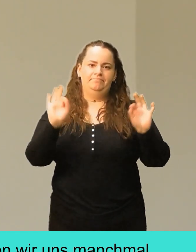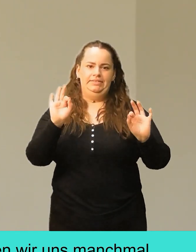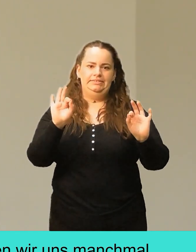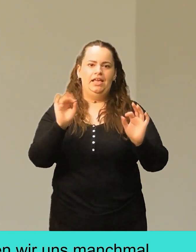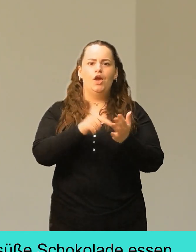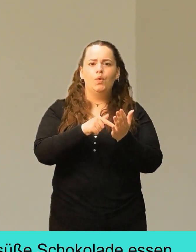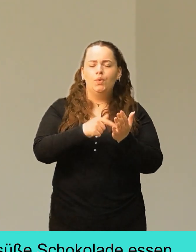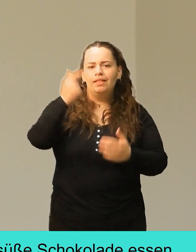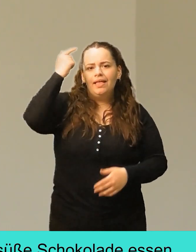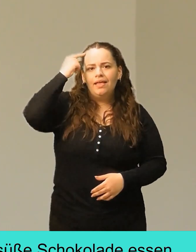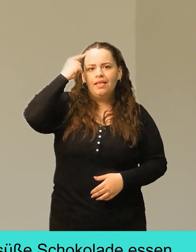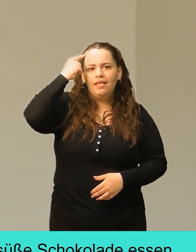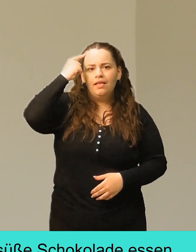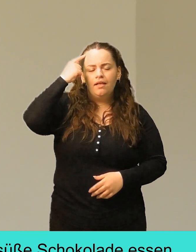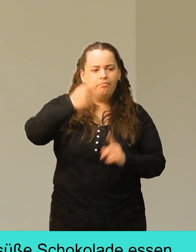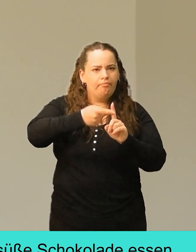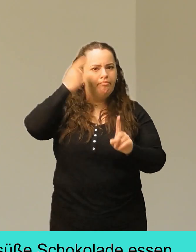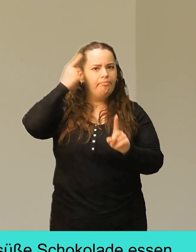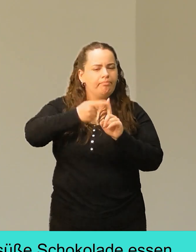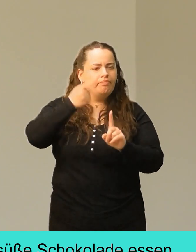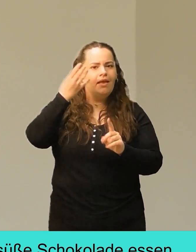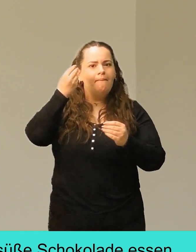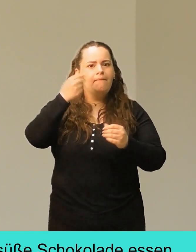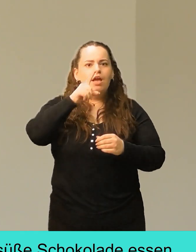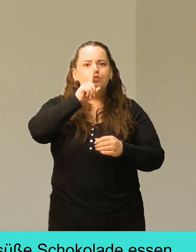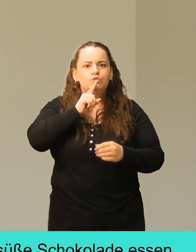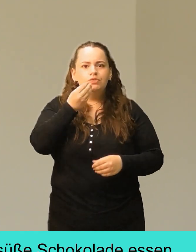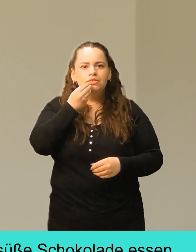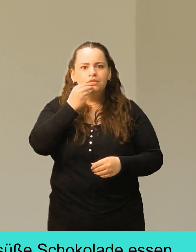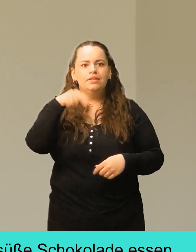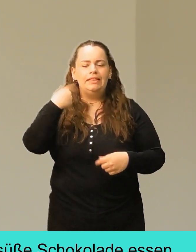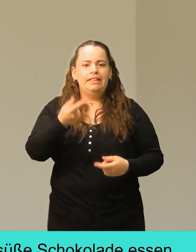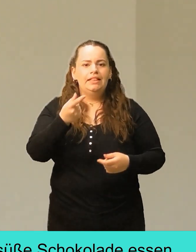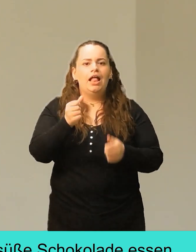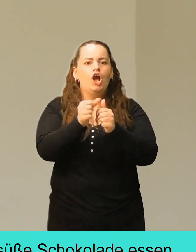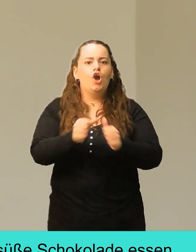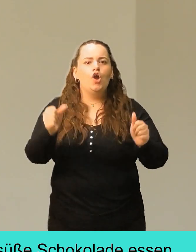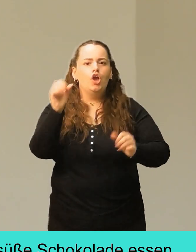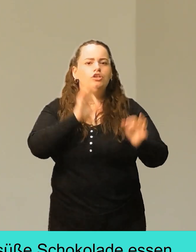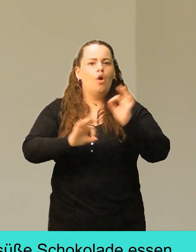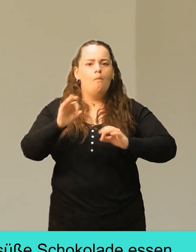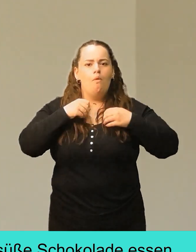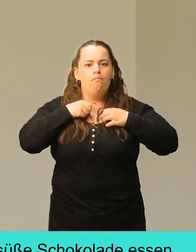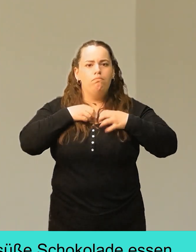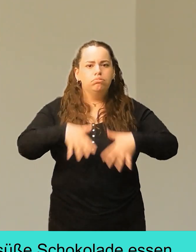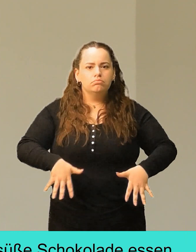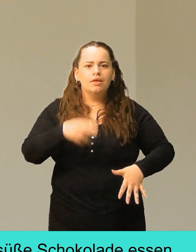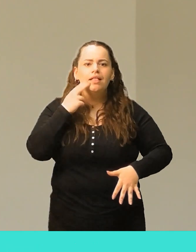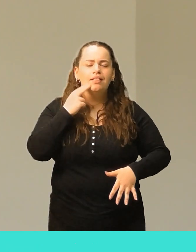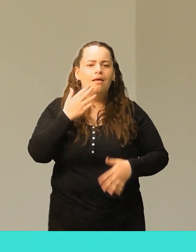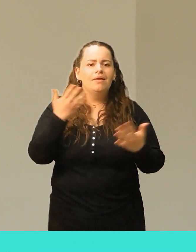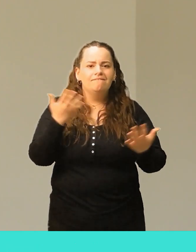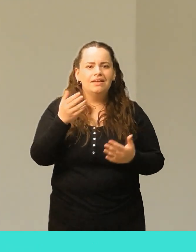Schokolade. Unser Gehirn bekommt mit, dass wir süße Schokolade essen und schüttet ein Glückshormon aus.